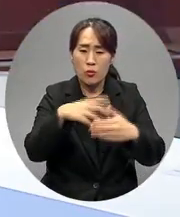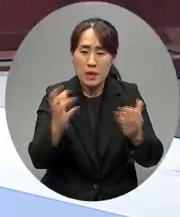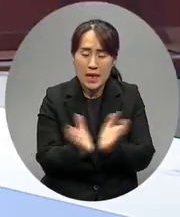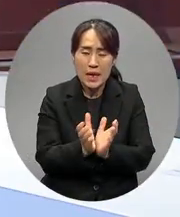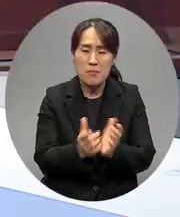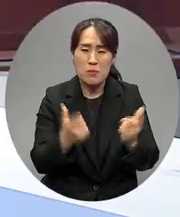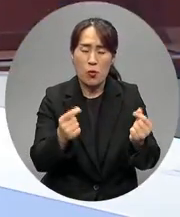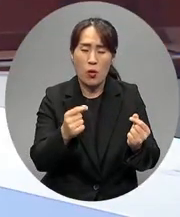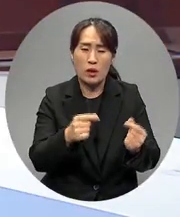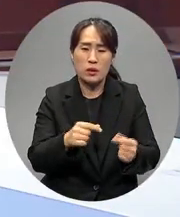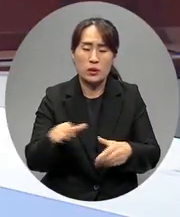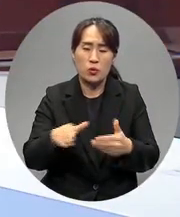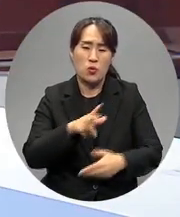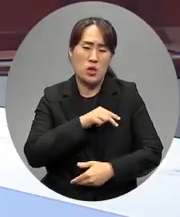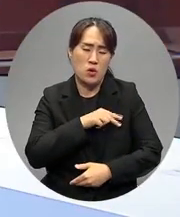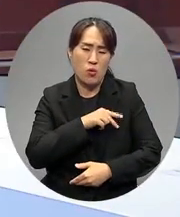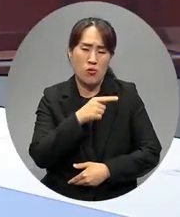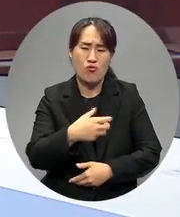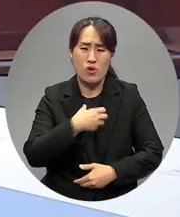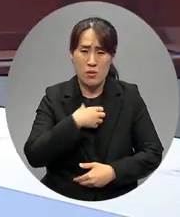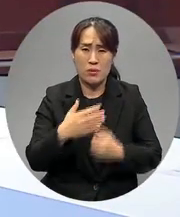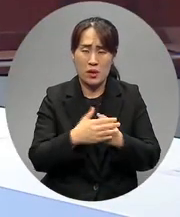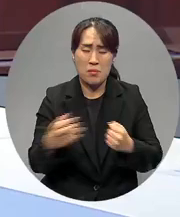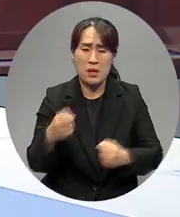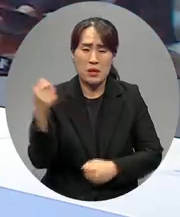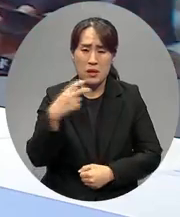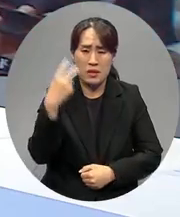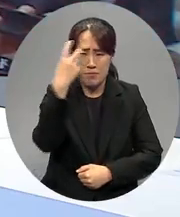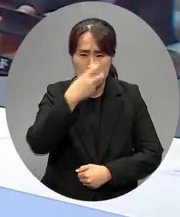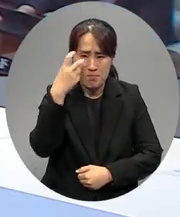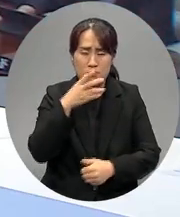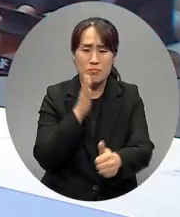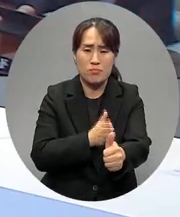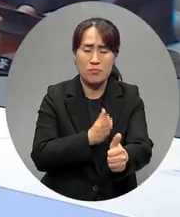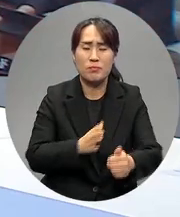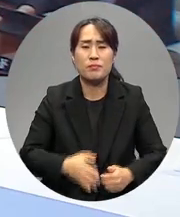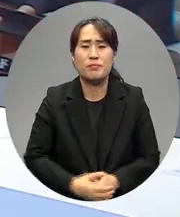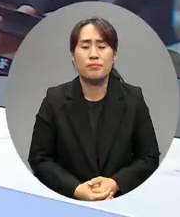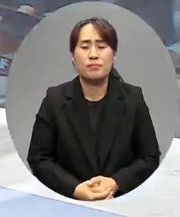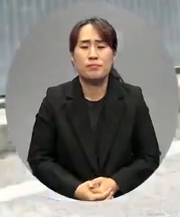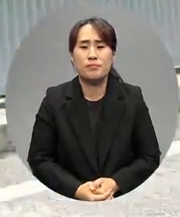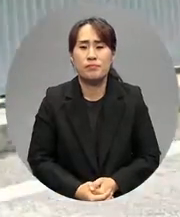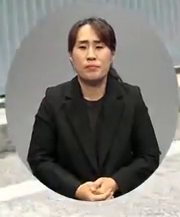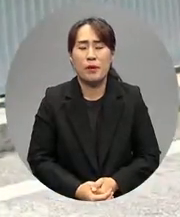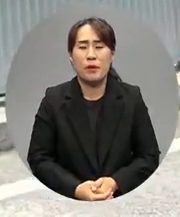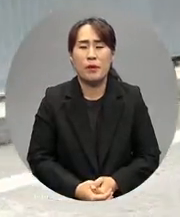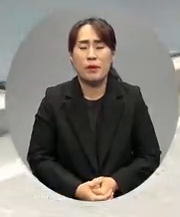위험하다면서 원점 재검토를 요구하고 나섰습니다. 이지현 기자입니다.